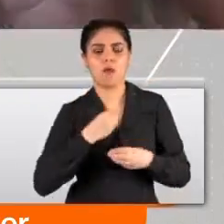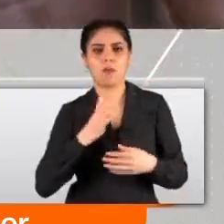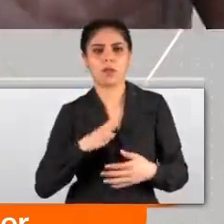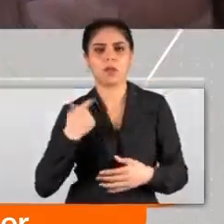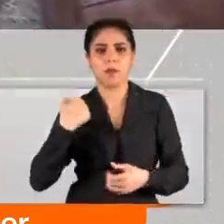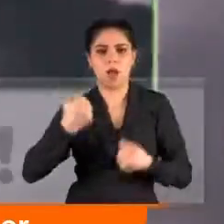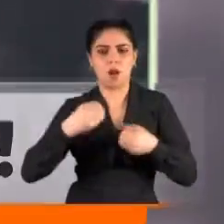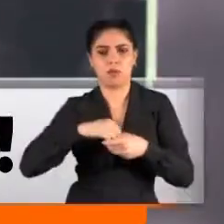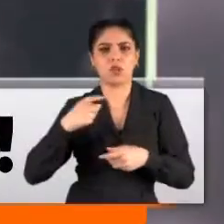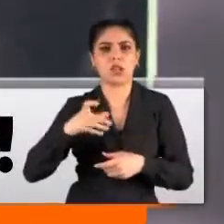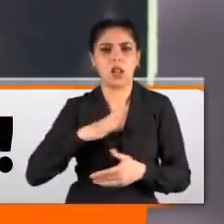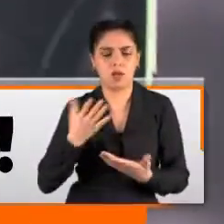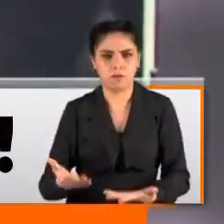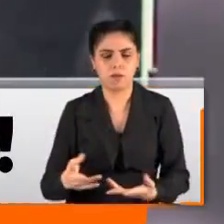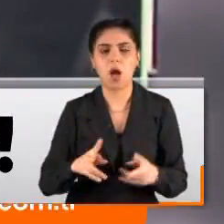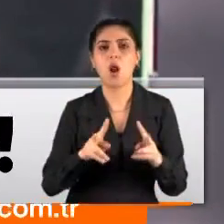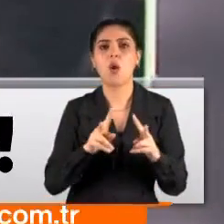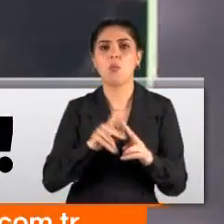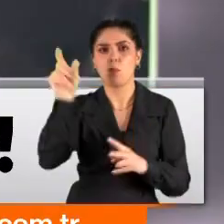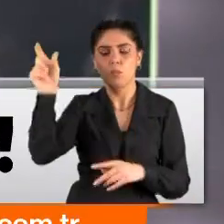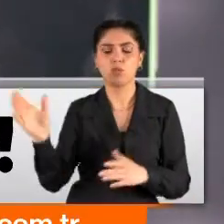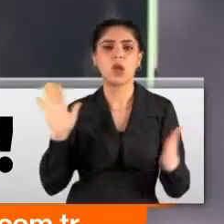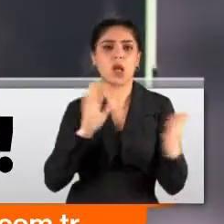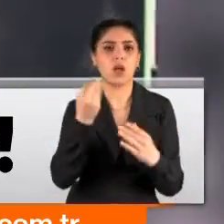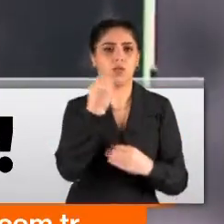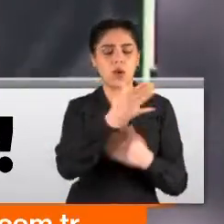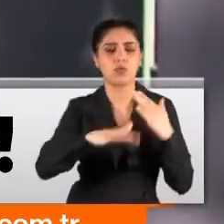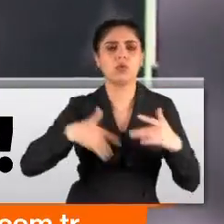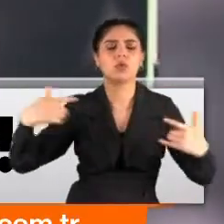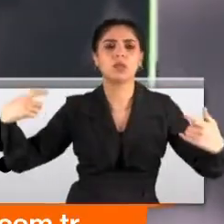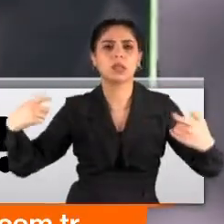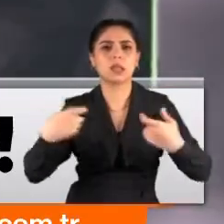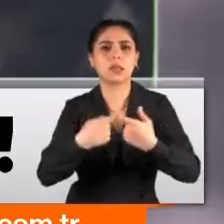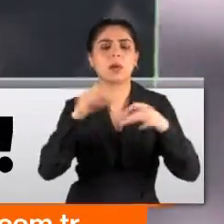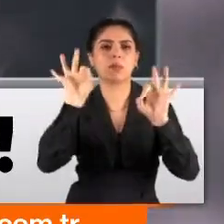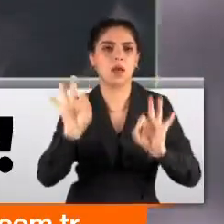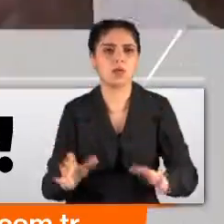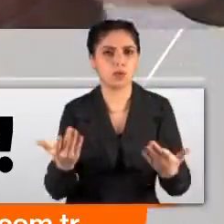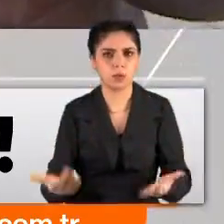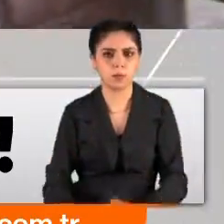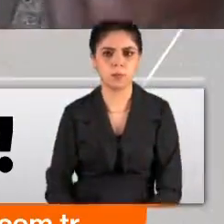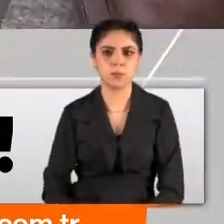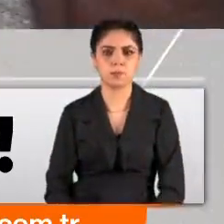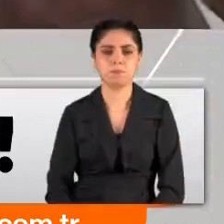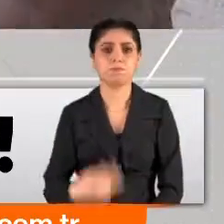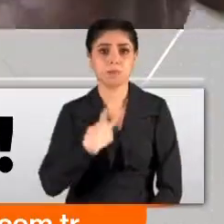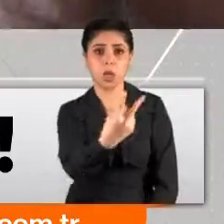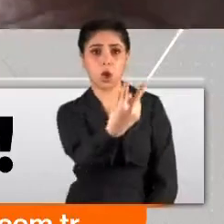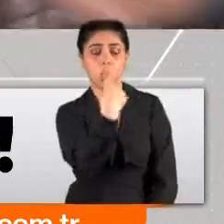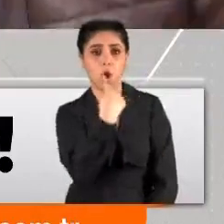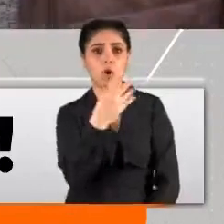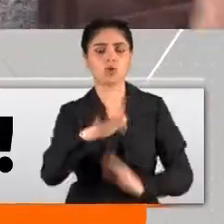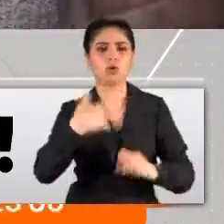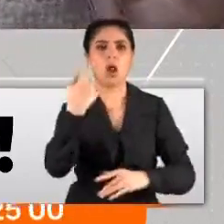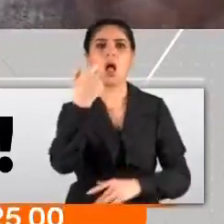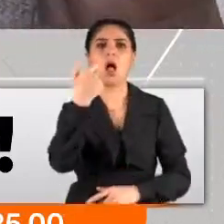arabam burada. Ben de silah aldım. Mustafa Şahin'in de karşılık vermesiyle ortalık bir anda karıştı, çatışma çıktı. Görür görmez bana 6 tane mermi